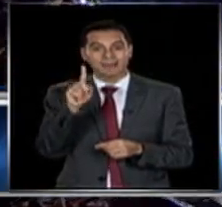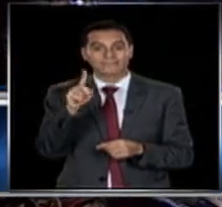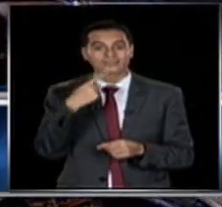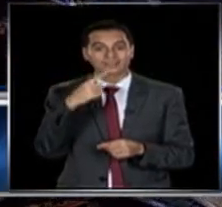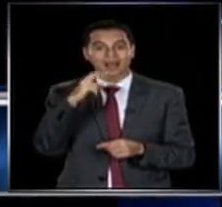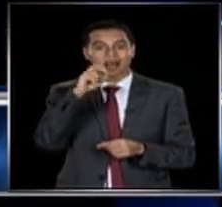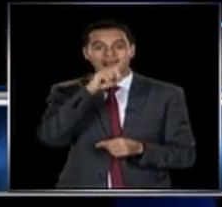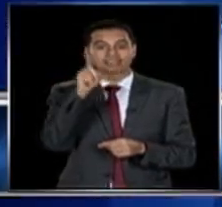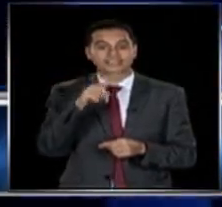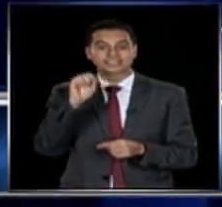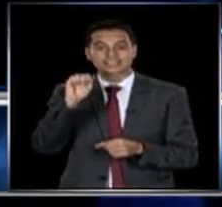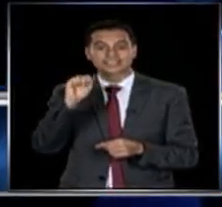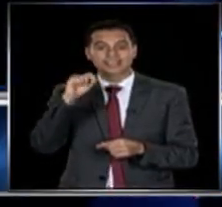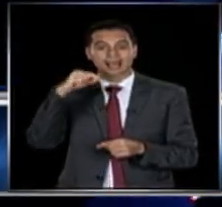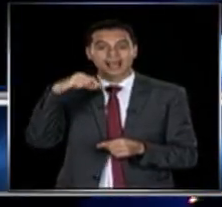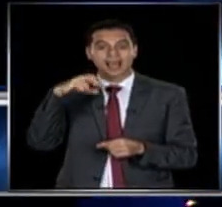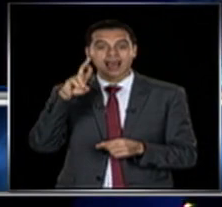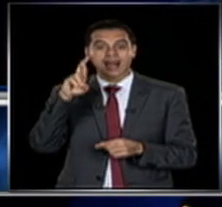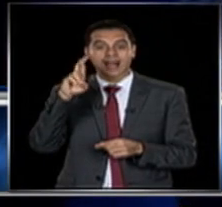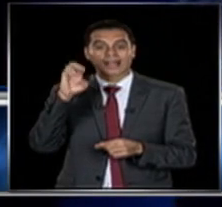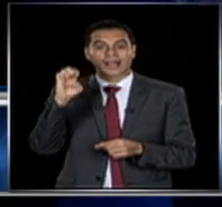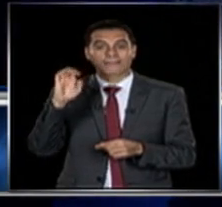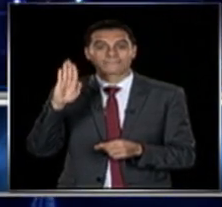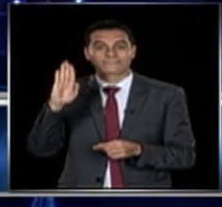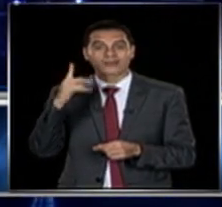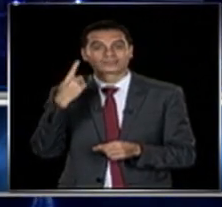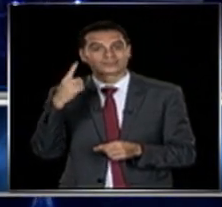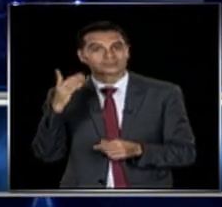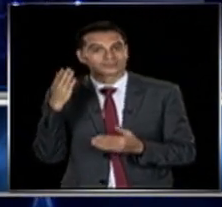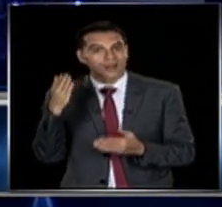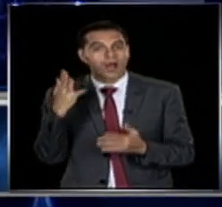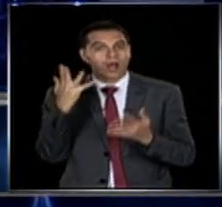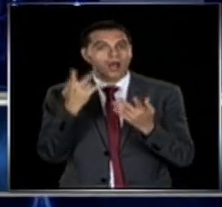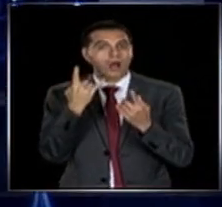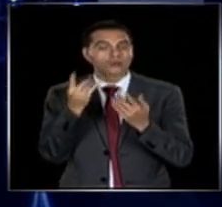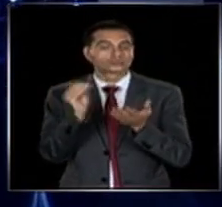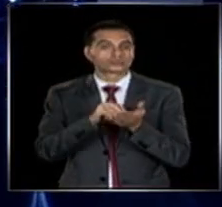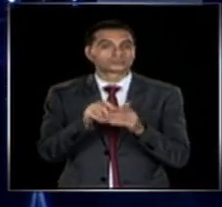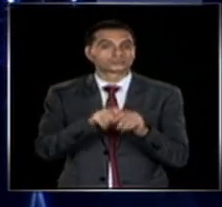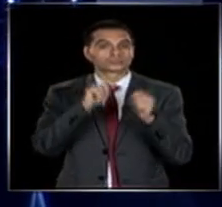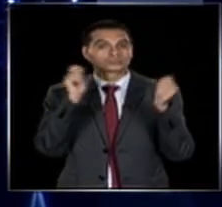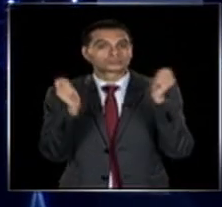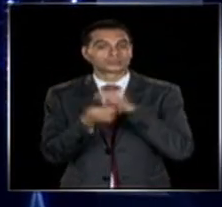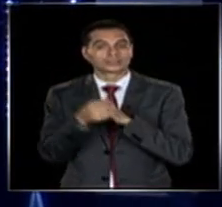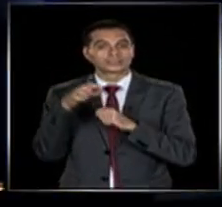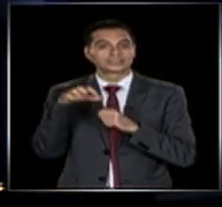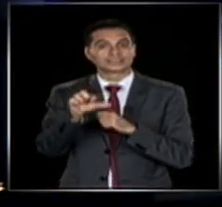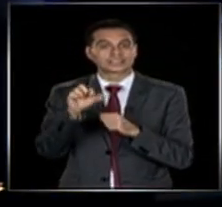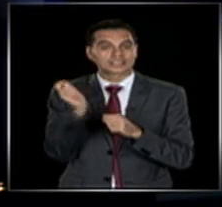احمد. قربت البازر وعشر نقط، والنتيجة اتغيرت. 90